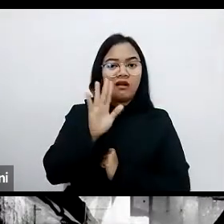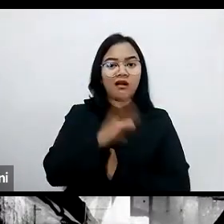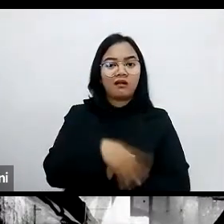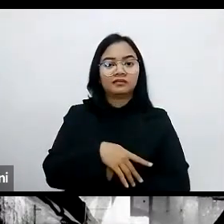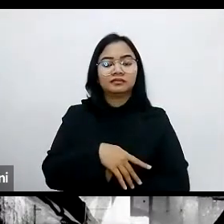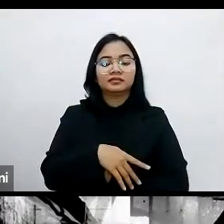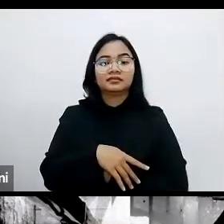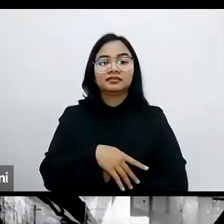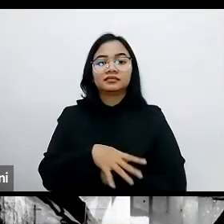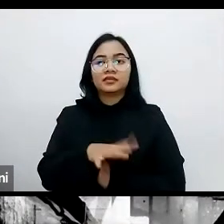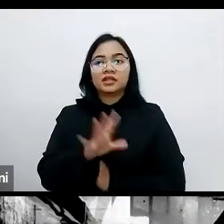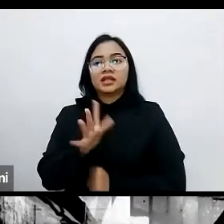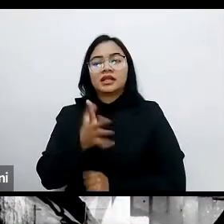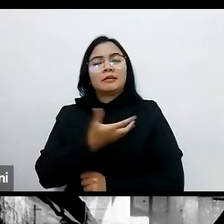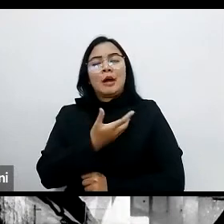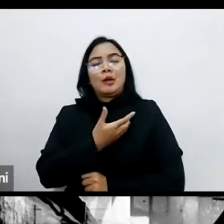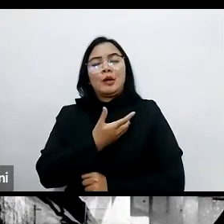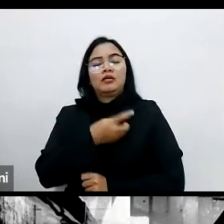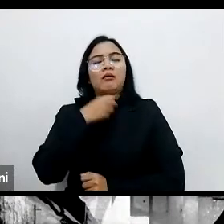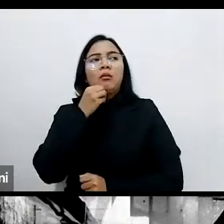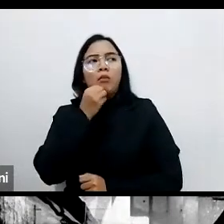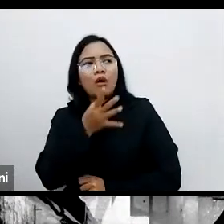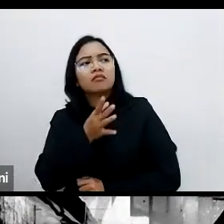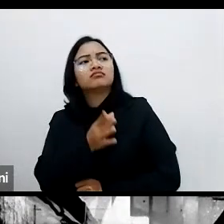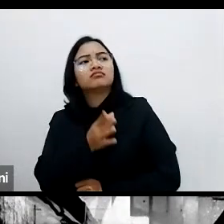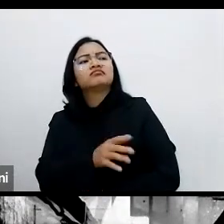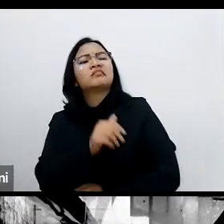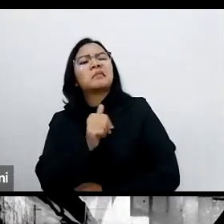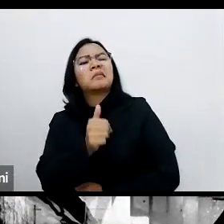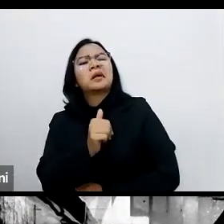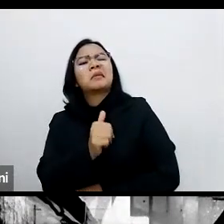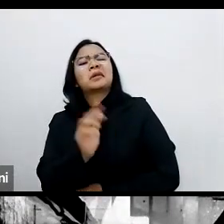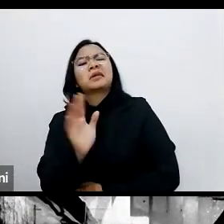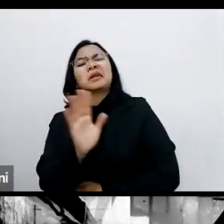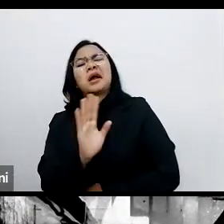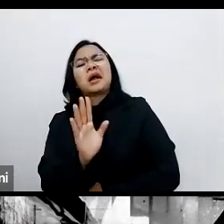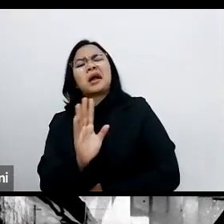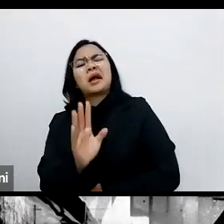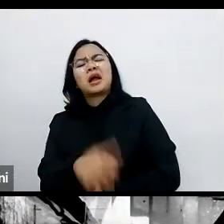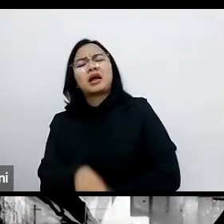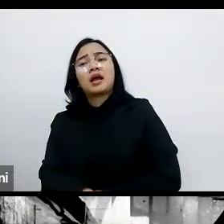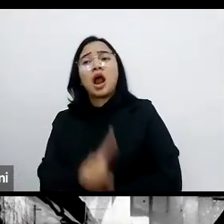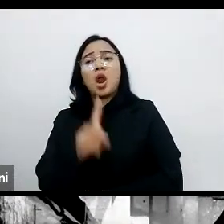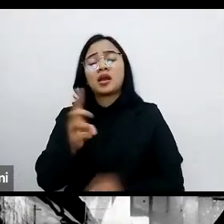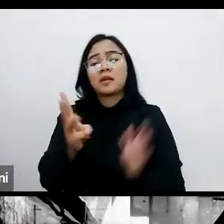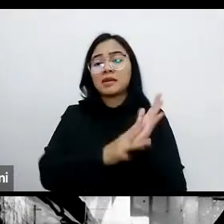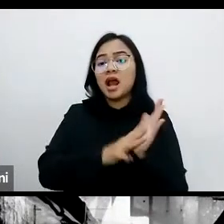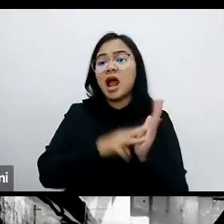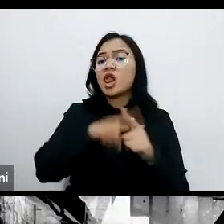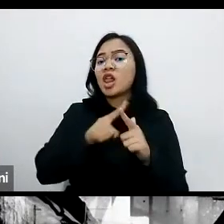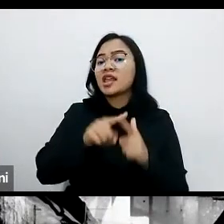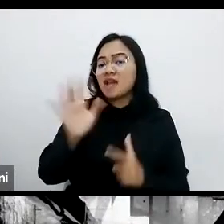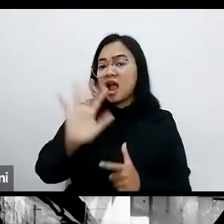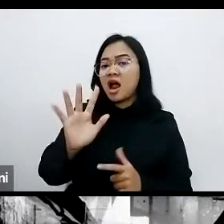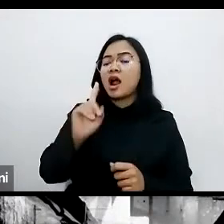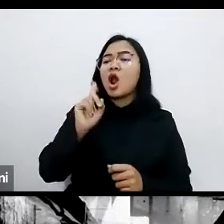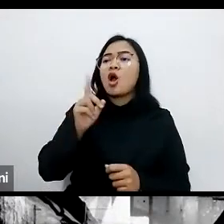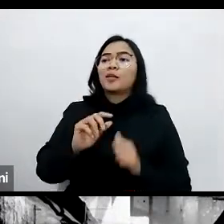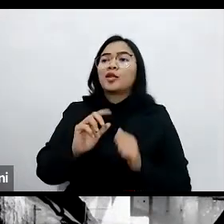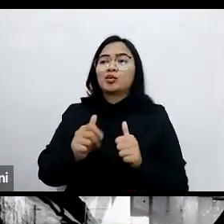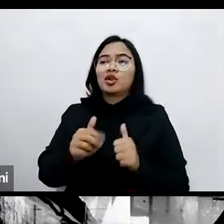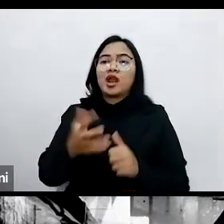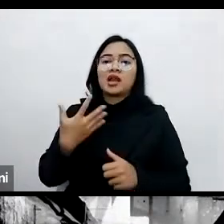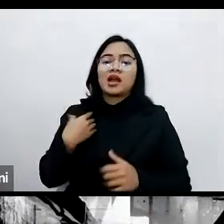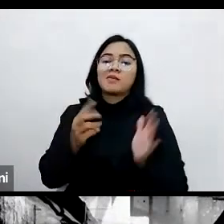Saya tidak ingin mengatakan aman-aman saja juga tidak, tapi maksudnya kita kan tahu ada masalah atau tidak kalau memang betul-betul ada masalah gitu kan.